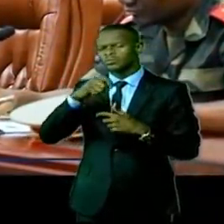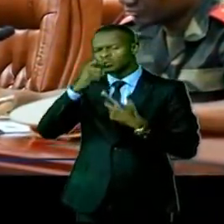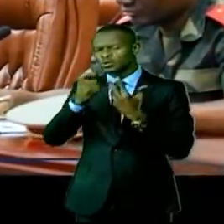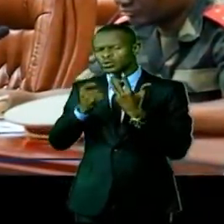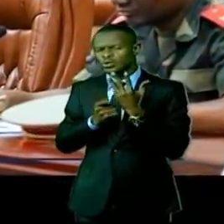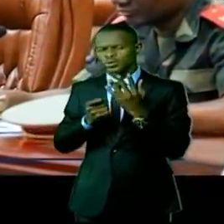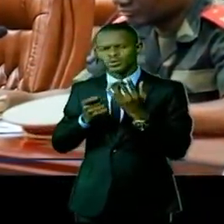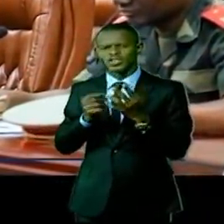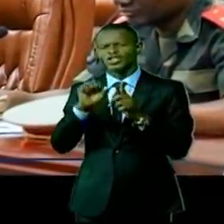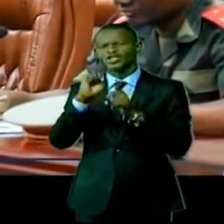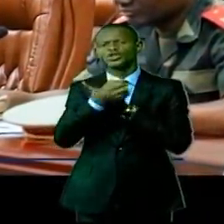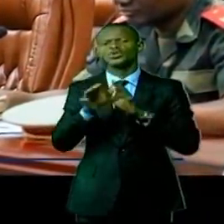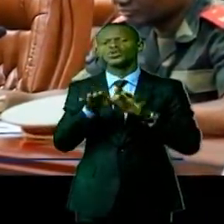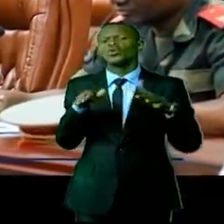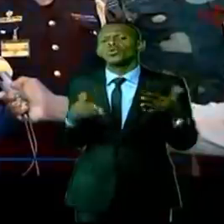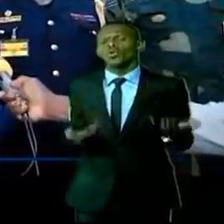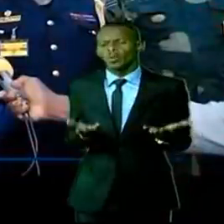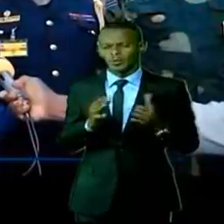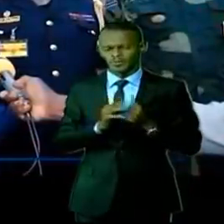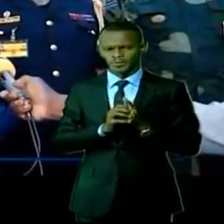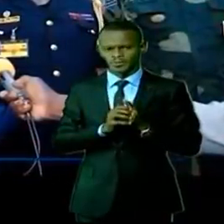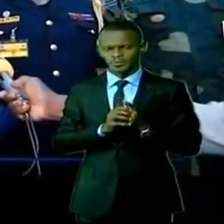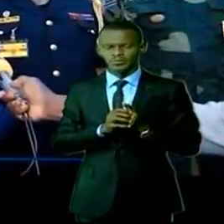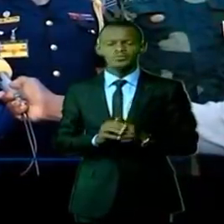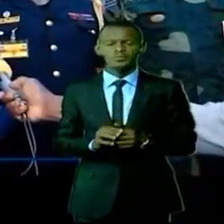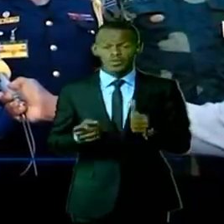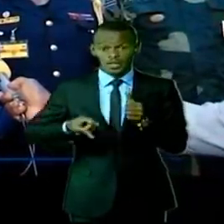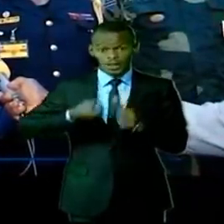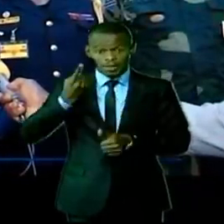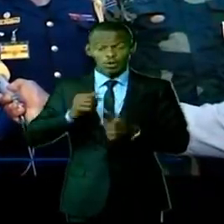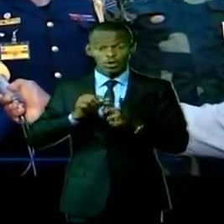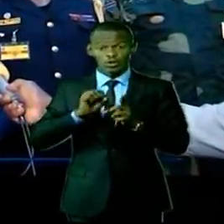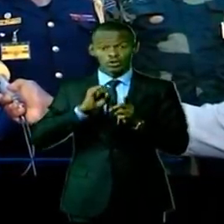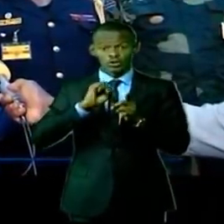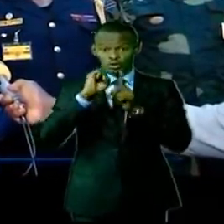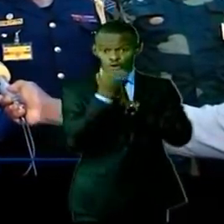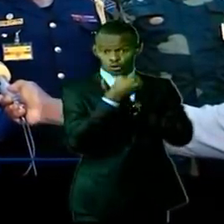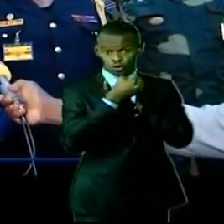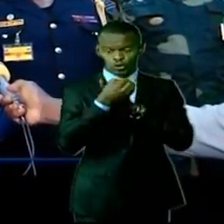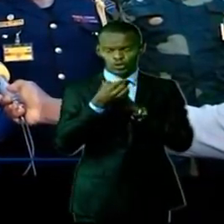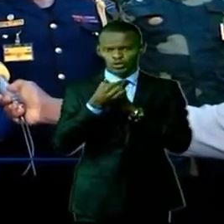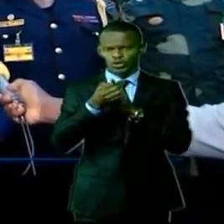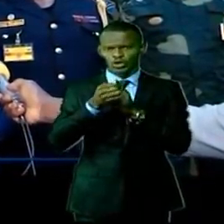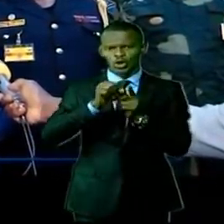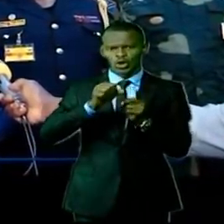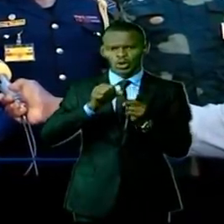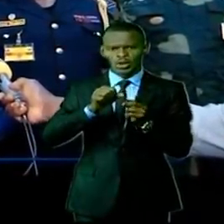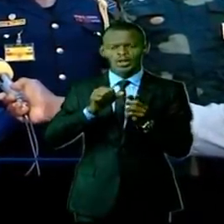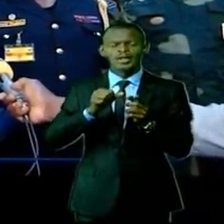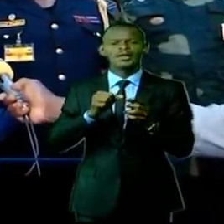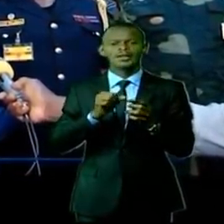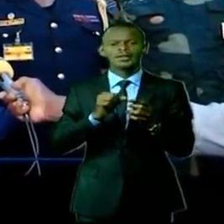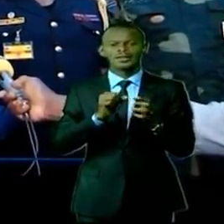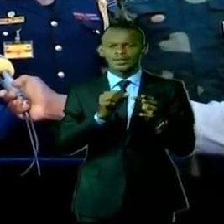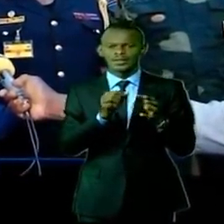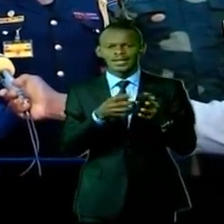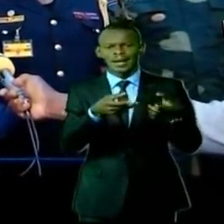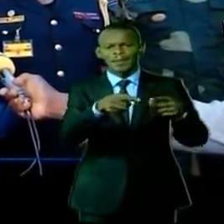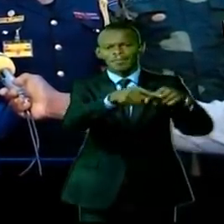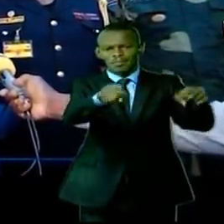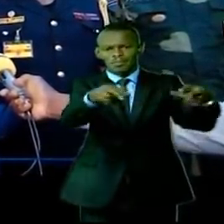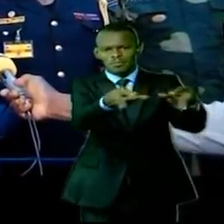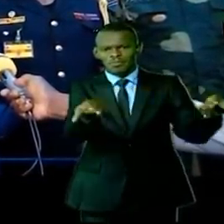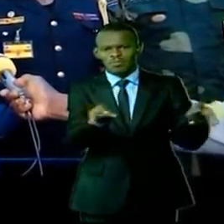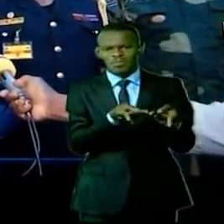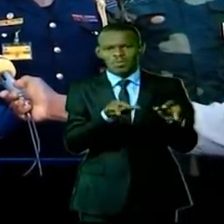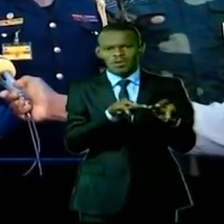De la situation sécuritaire qui prévaut dans le moyen et haut plateau Ouvira,